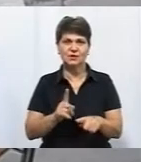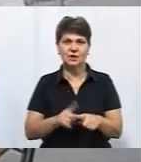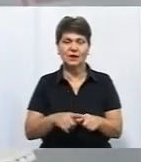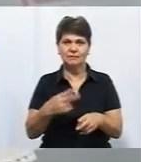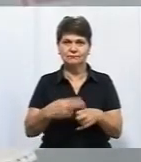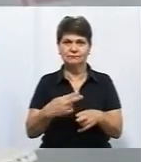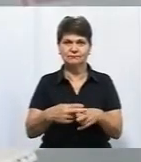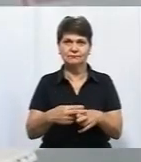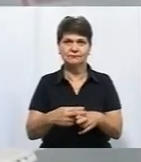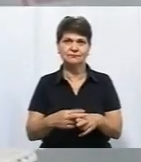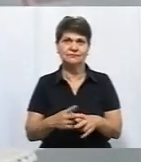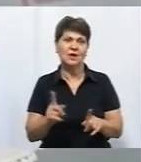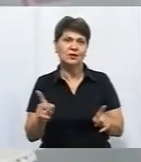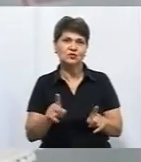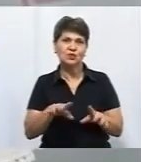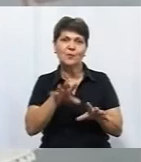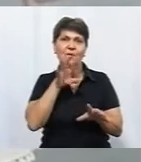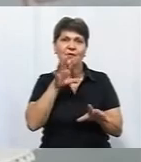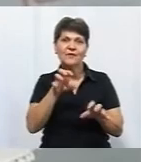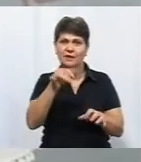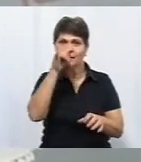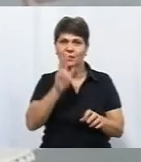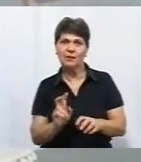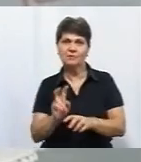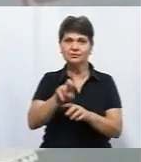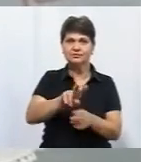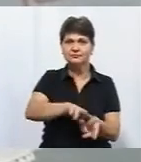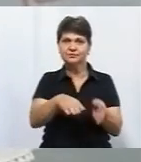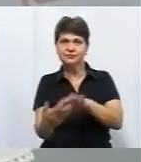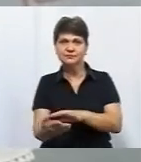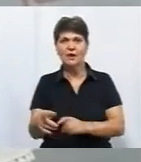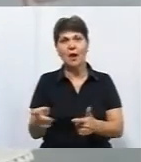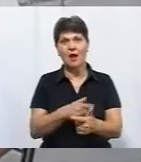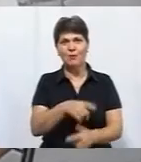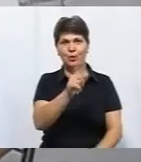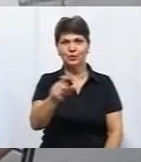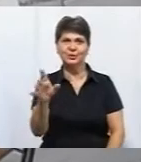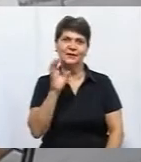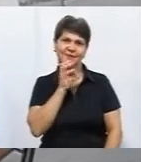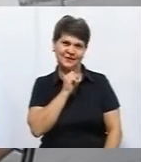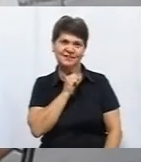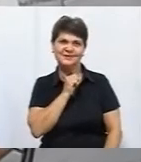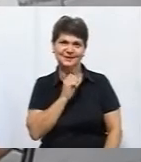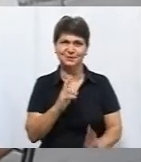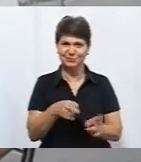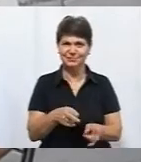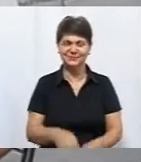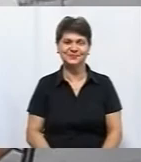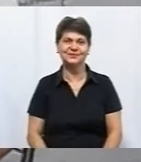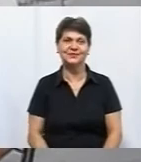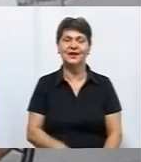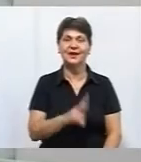конструкції, щоб тварини не могли перевернути або ж там прилипнути. або люди також вкрасти. Ксенія,